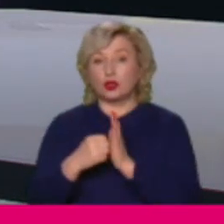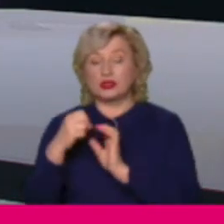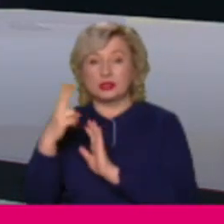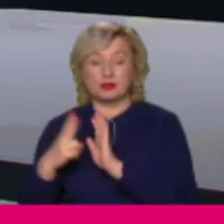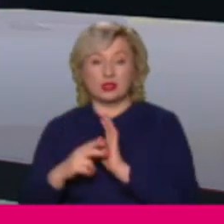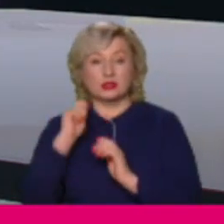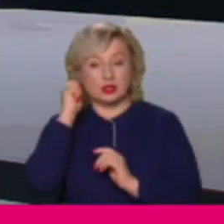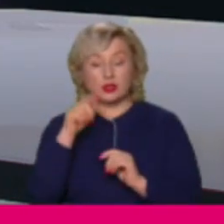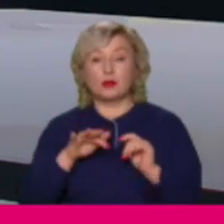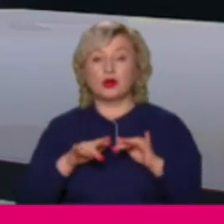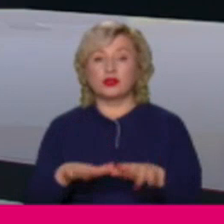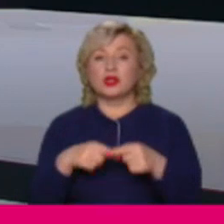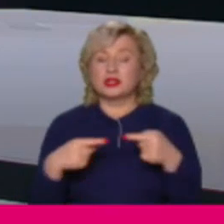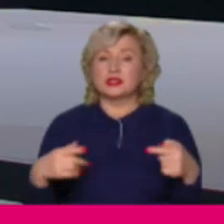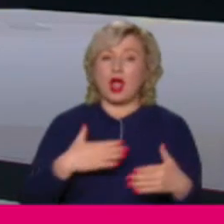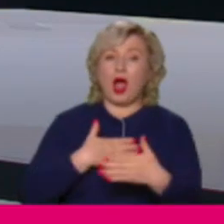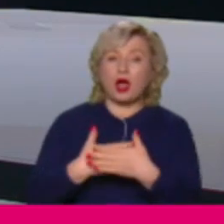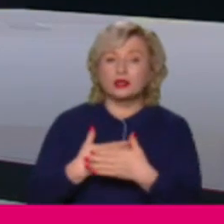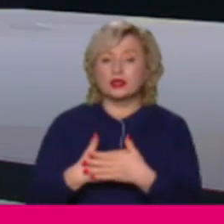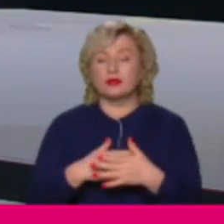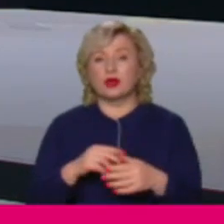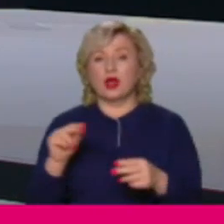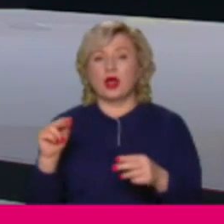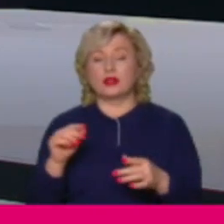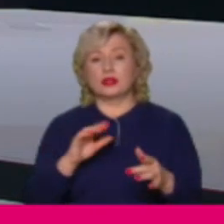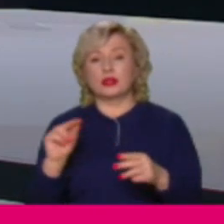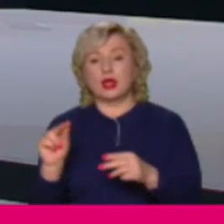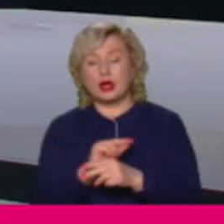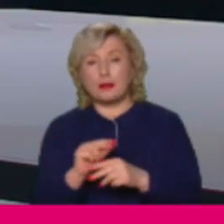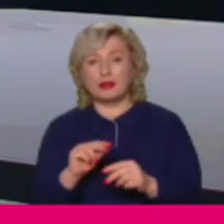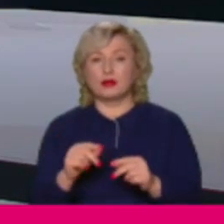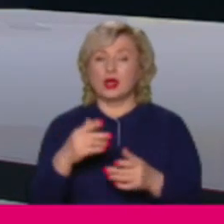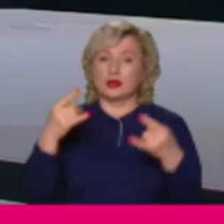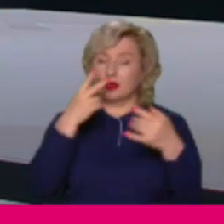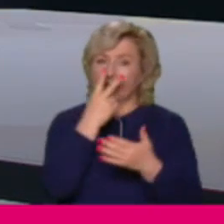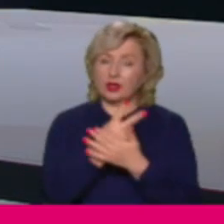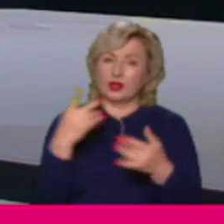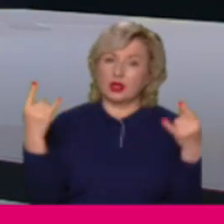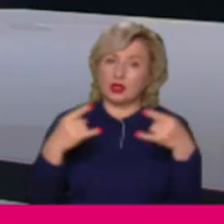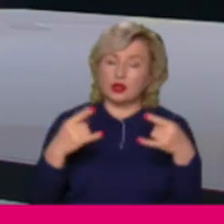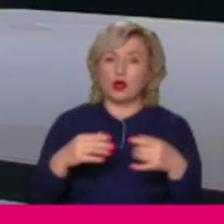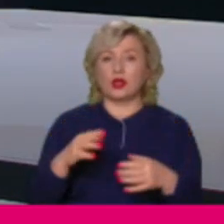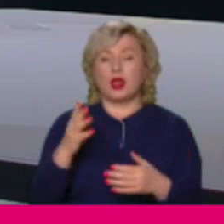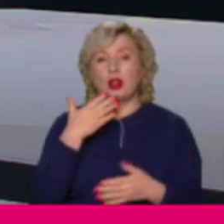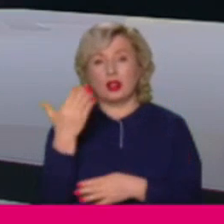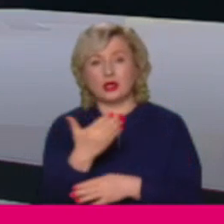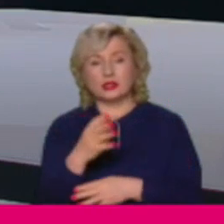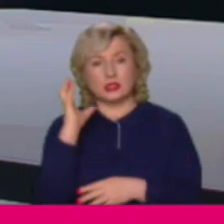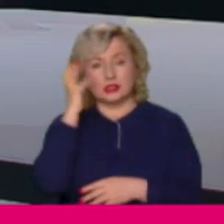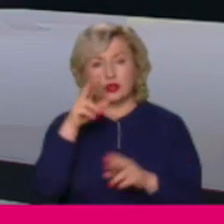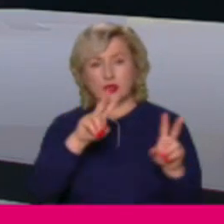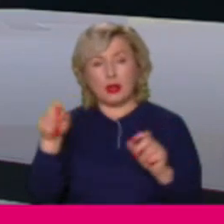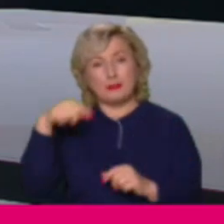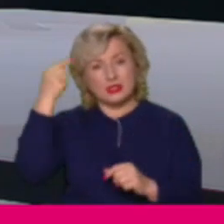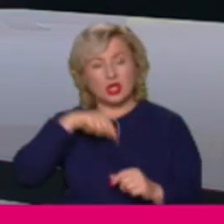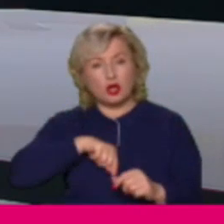Там проводитимуть різні активності від арт-терапії, перегляду кіно до лекцій на серйозні теми. Також можна отримати психологічну допомогу